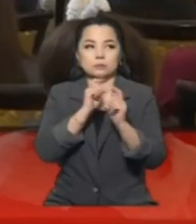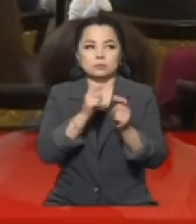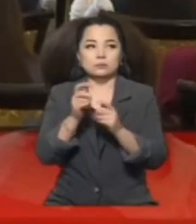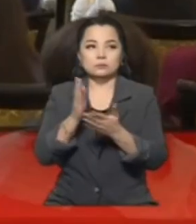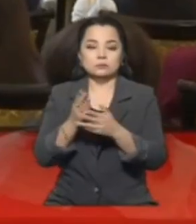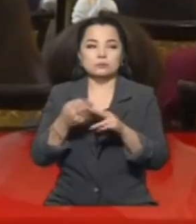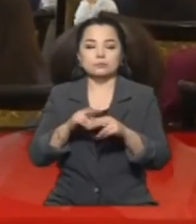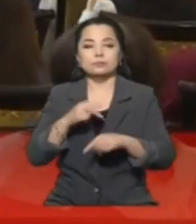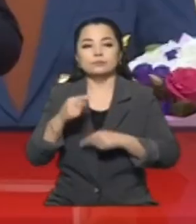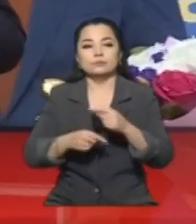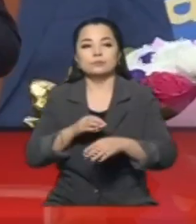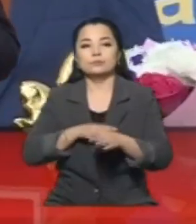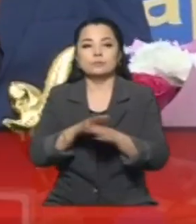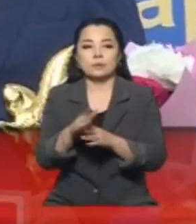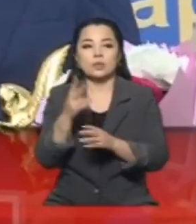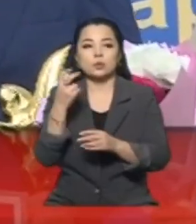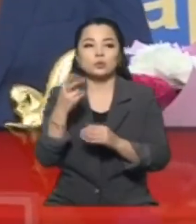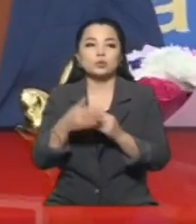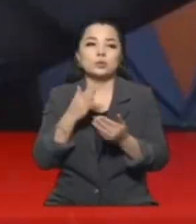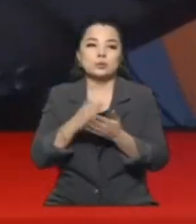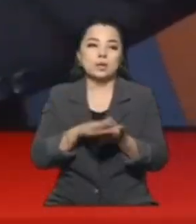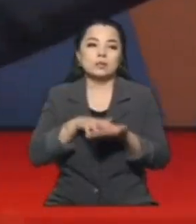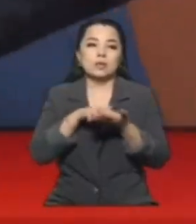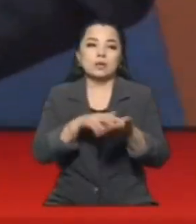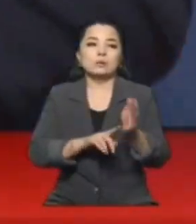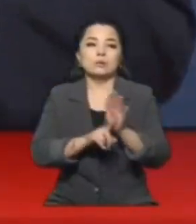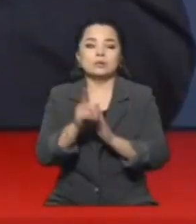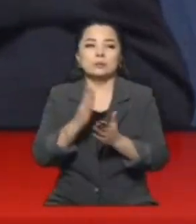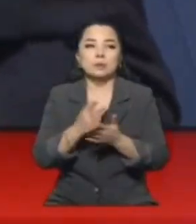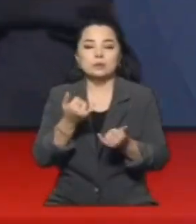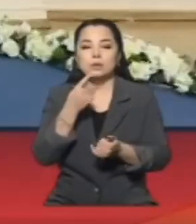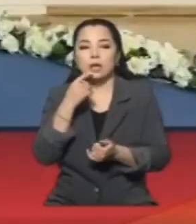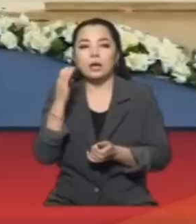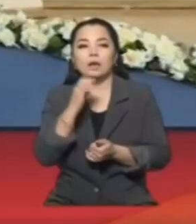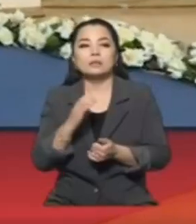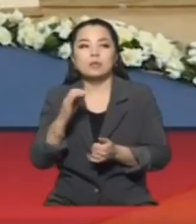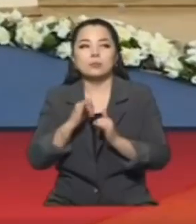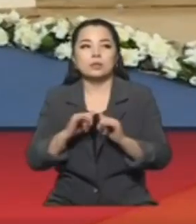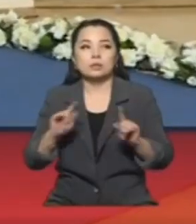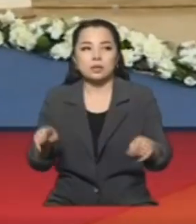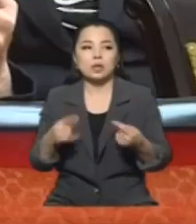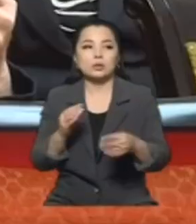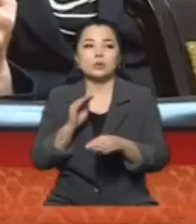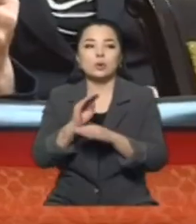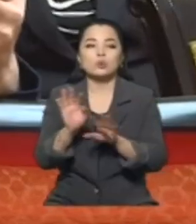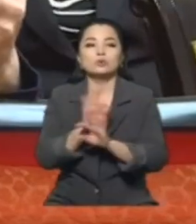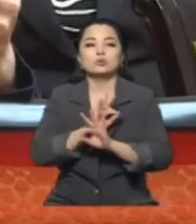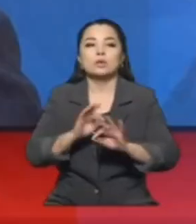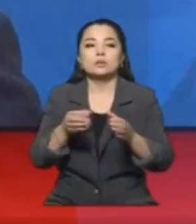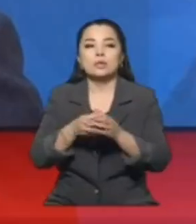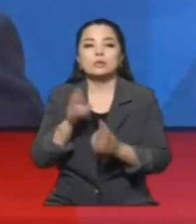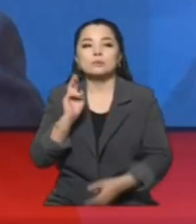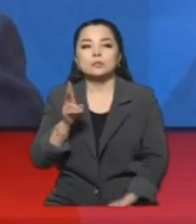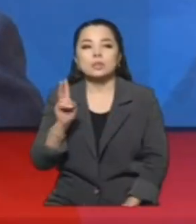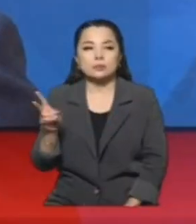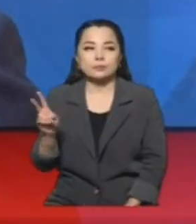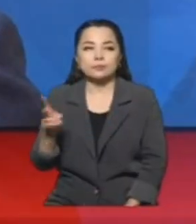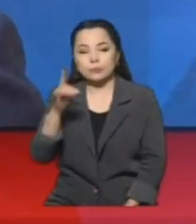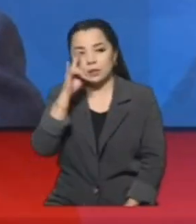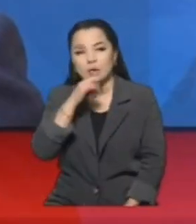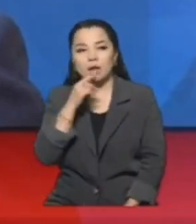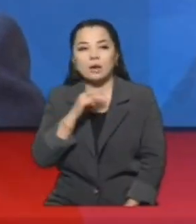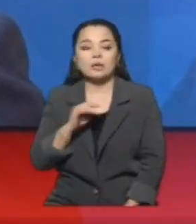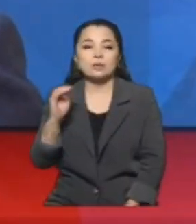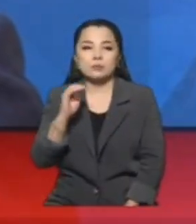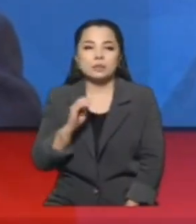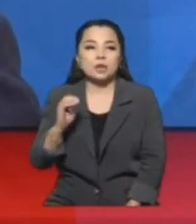марапатталды. Биыл дәстүрлі додаға 200-ге жуық өтініш түскен. Төл әдебиетті тың дүниелермен толықтырған үздіктер кімдер? Қазақ әдебиеті де